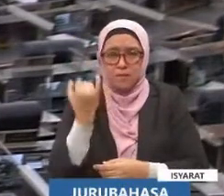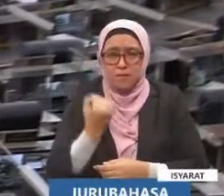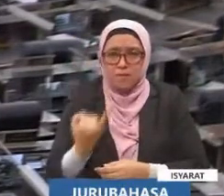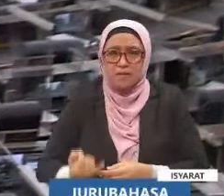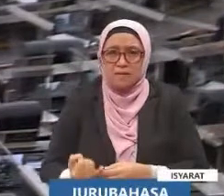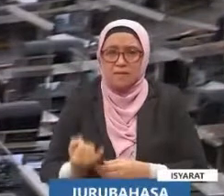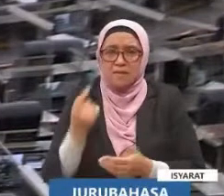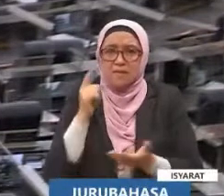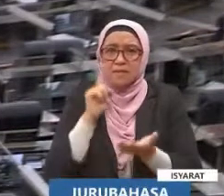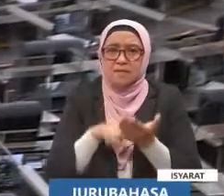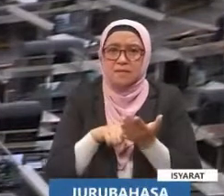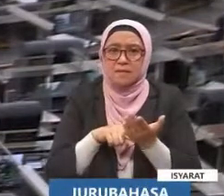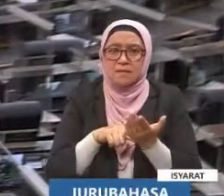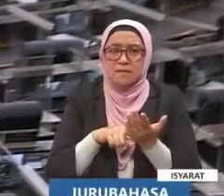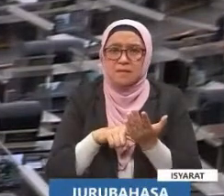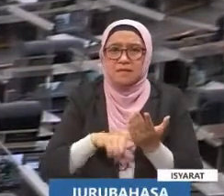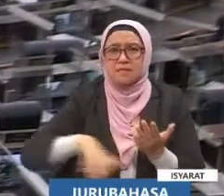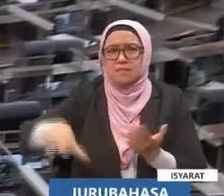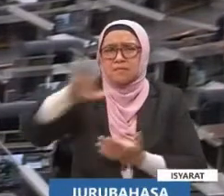adalah di karangan